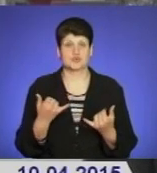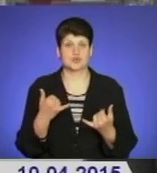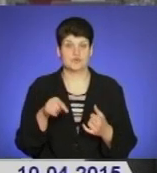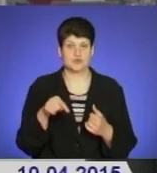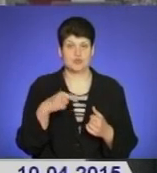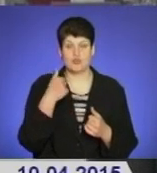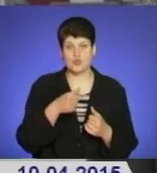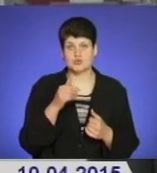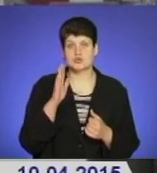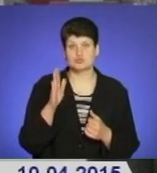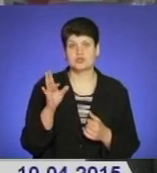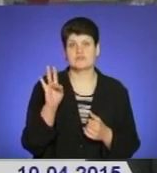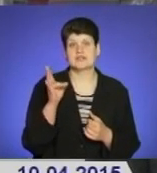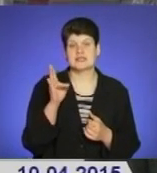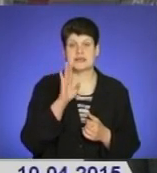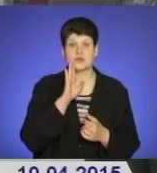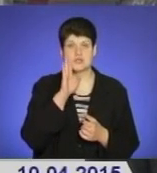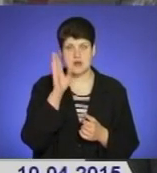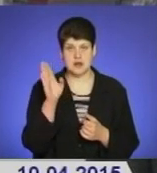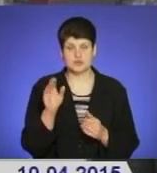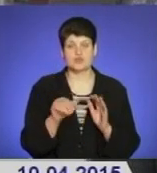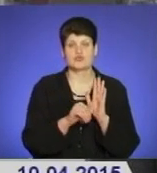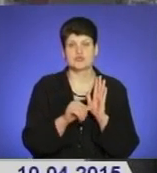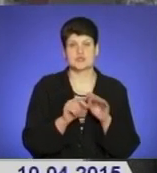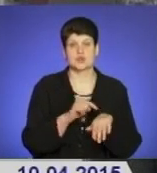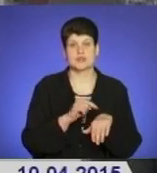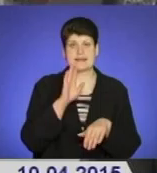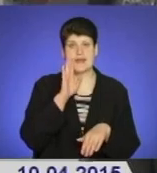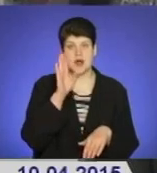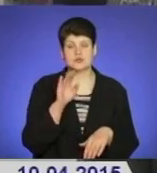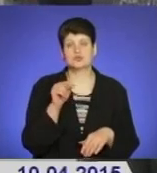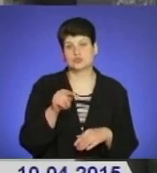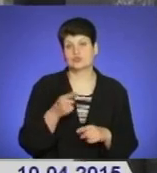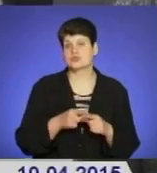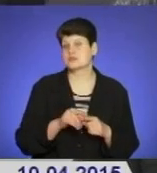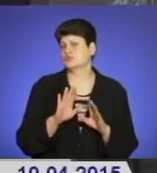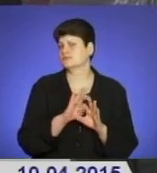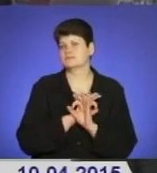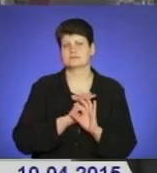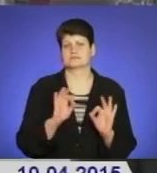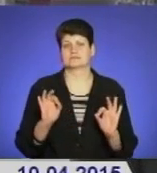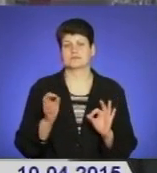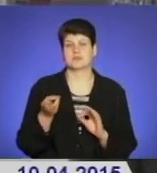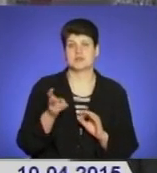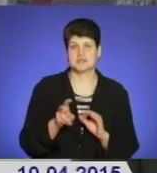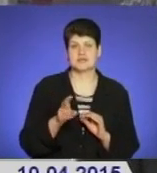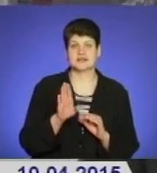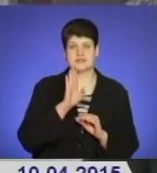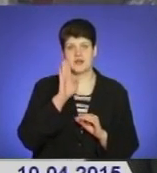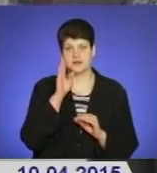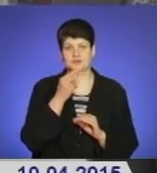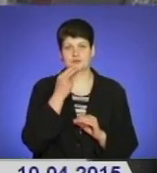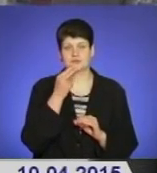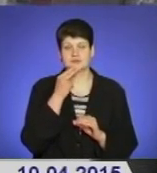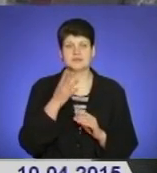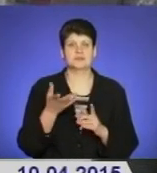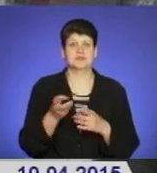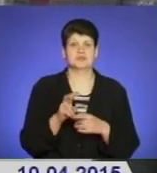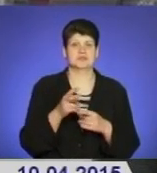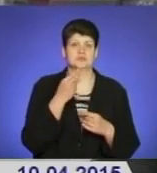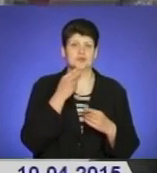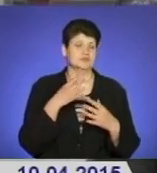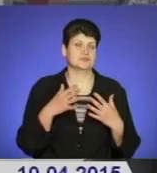року буде в неділю зранку, на 6 ранку. От, тому це буде дуже добре. Прийшли зранку, встали, посвятили пасочки, прийшли і